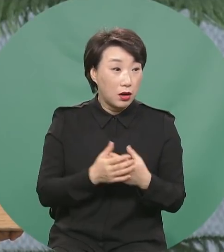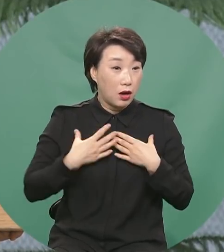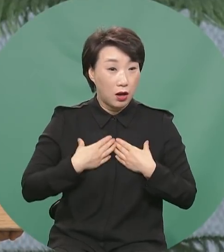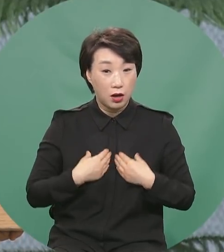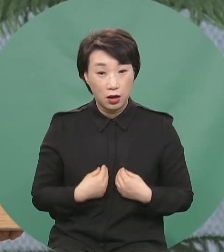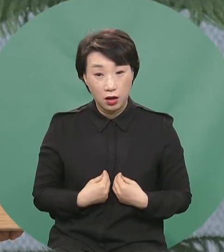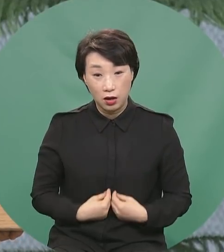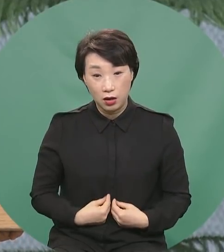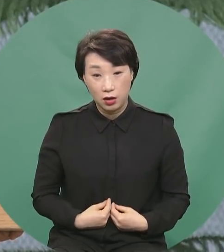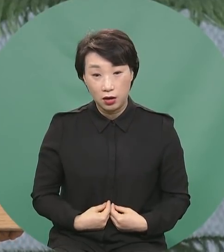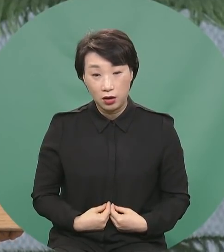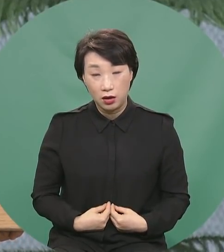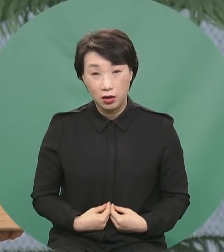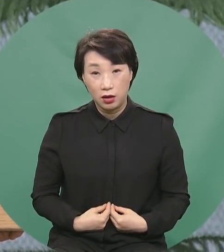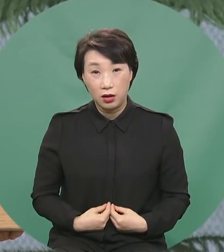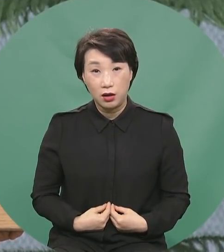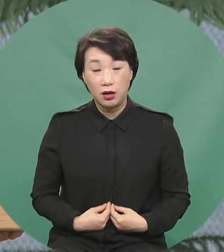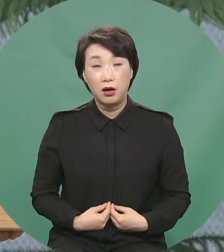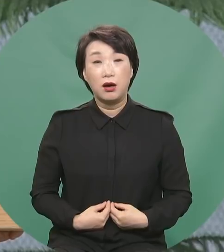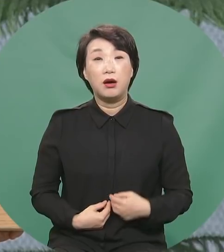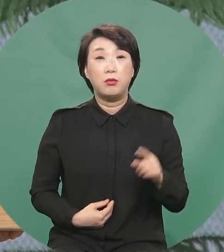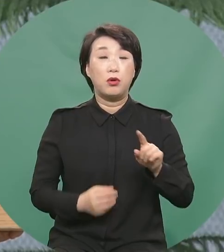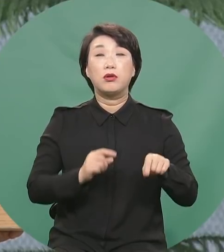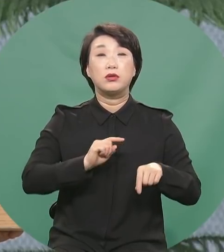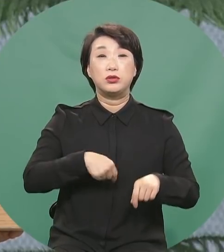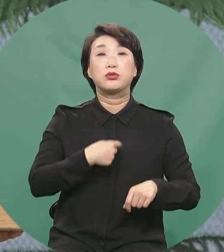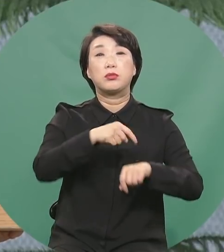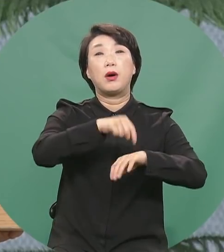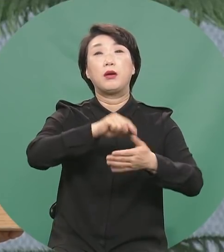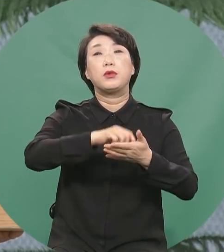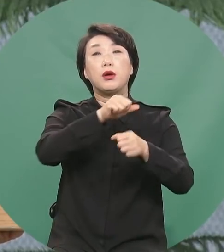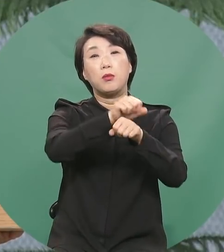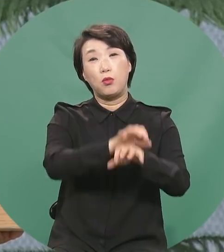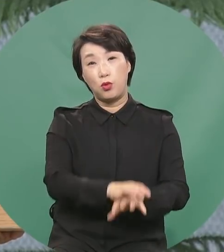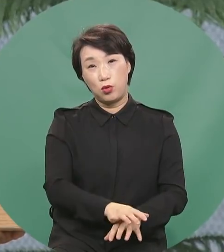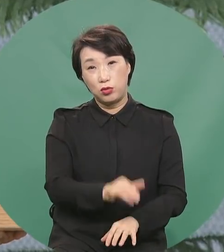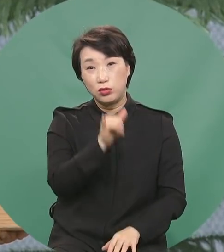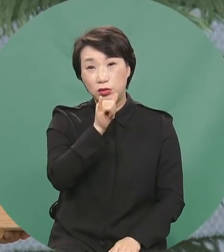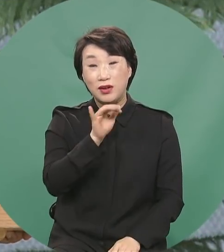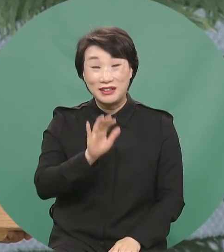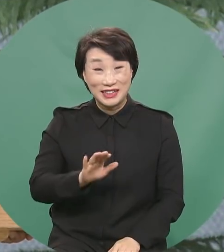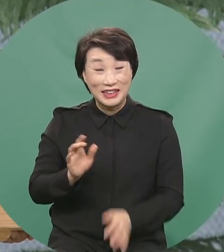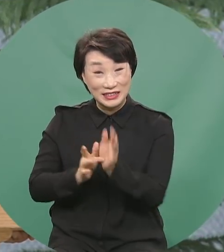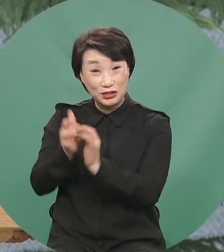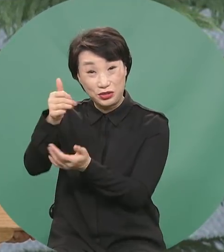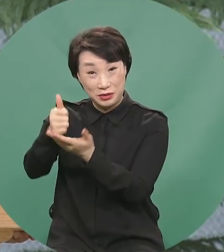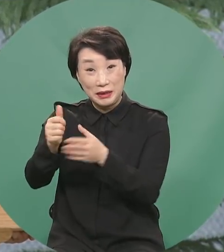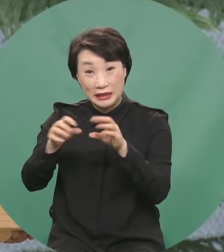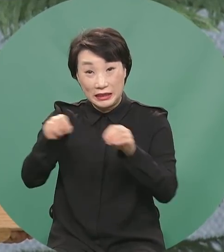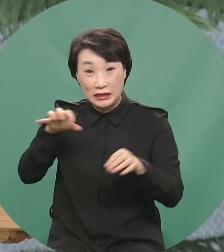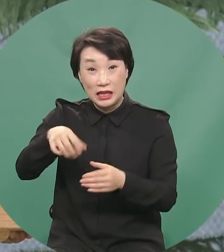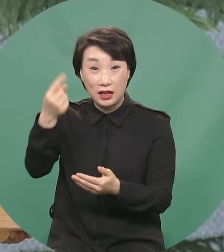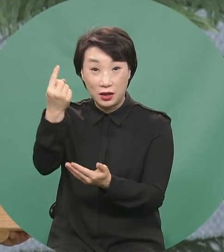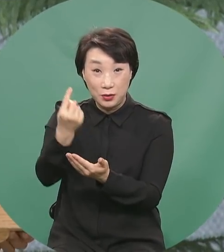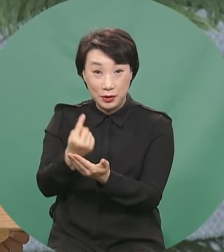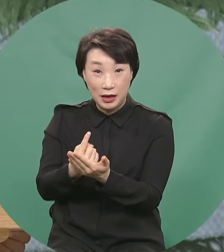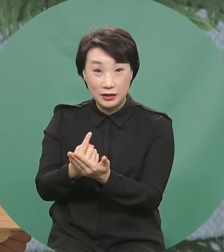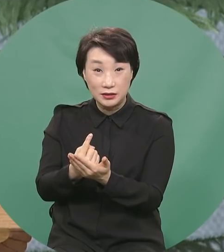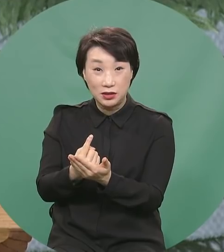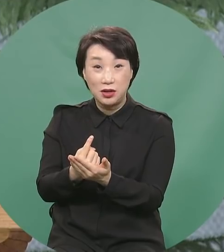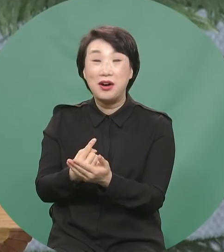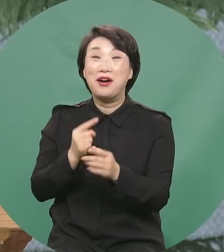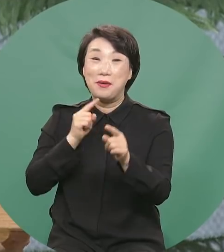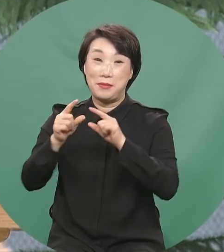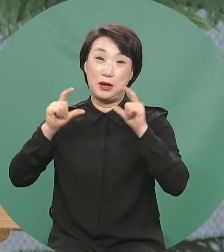낭망하고 그들은 스스로 무너져 갑니다. 그래서 예수께서 이 땅에 오셔서